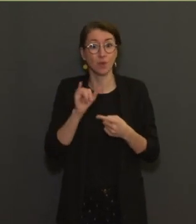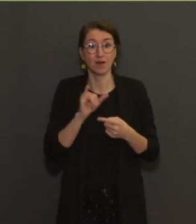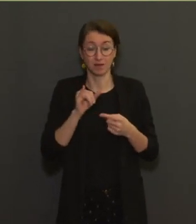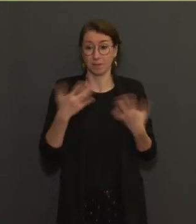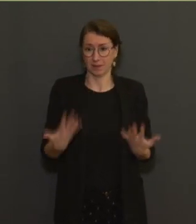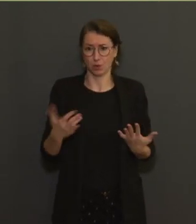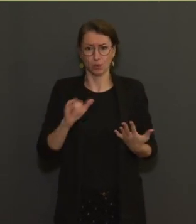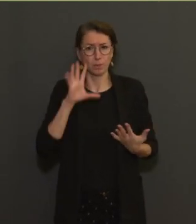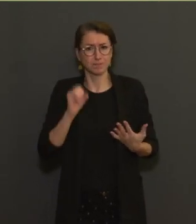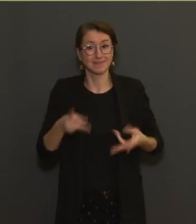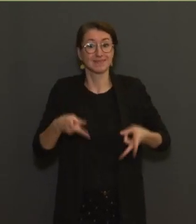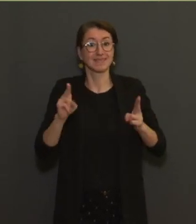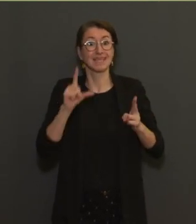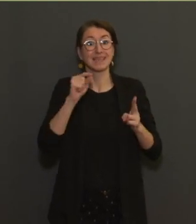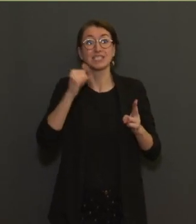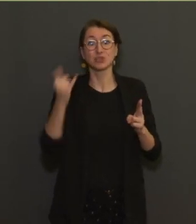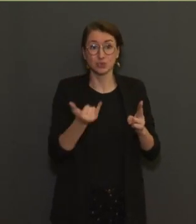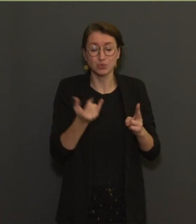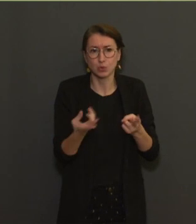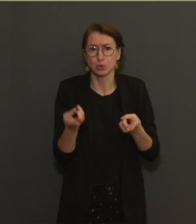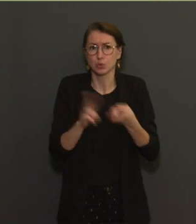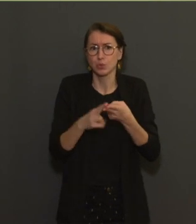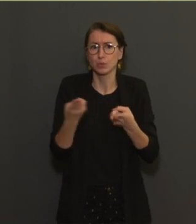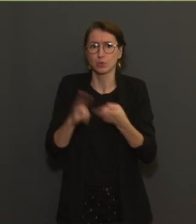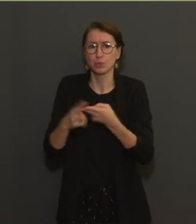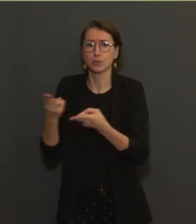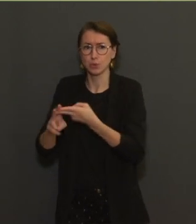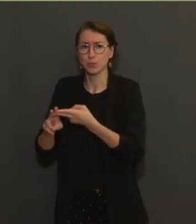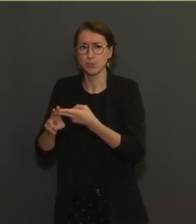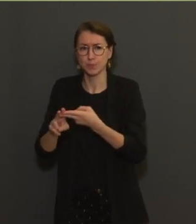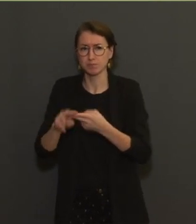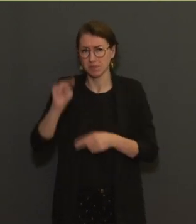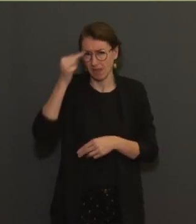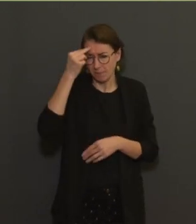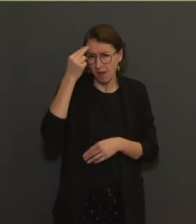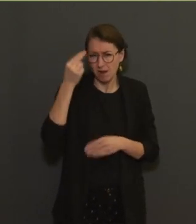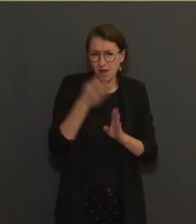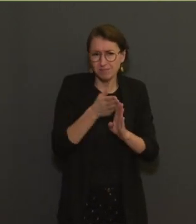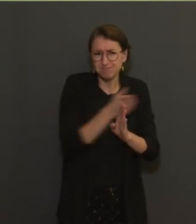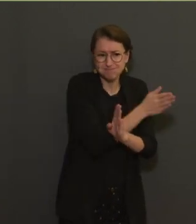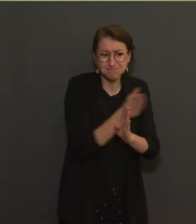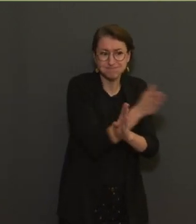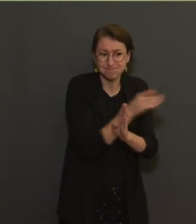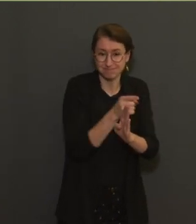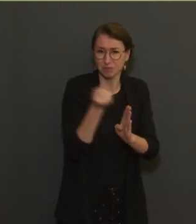salle normale, mais c'est un peu plus lent que les 8 jours qu'on connaissait durant les dernières semaines.